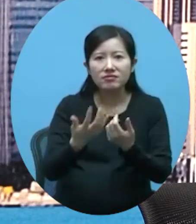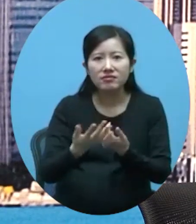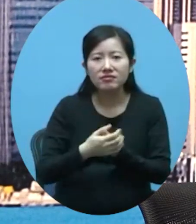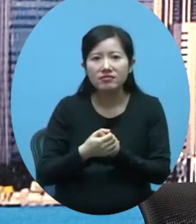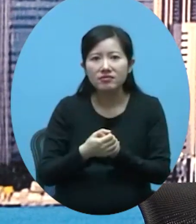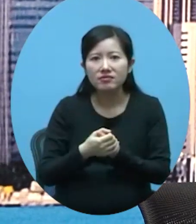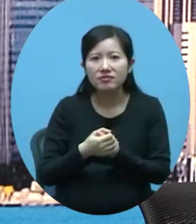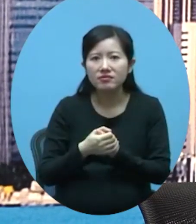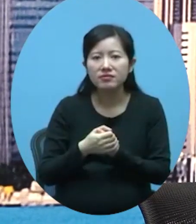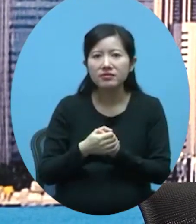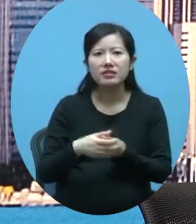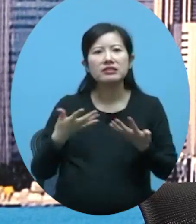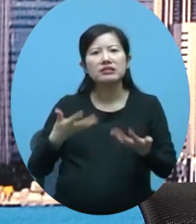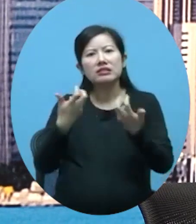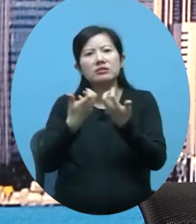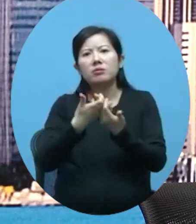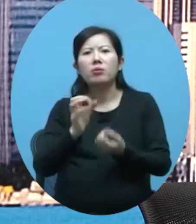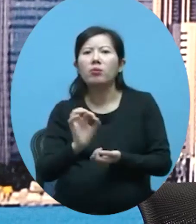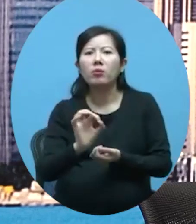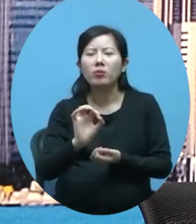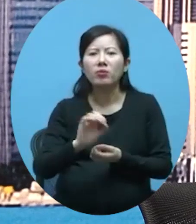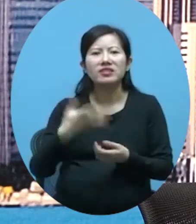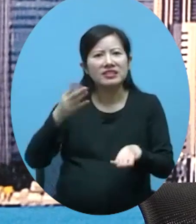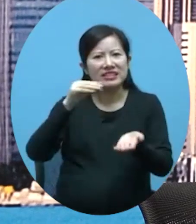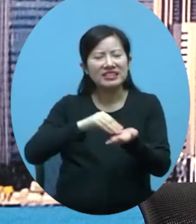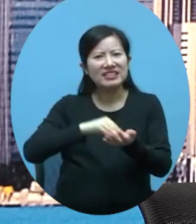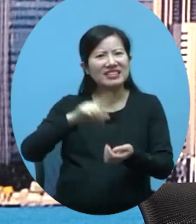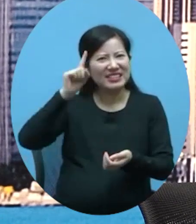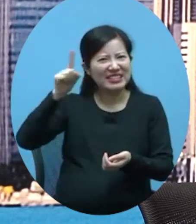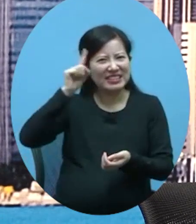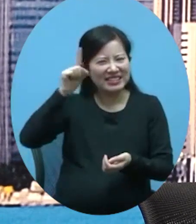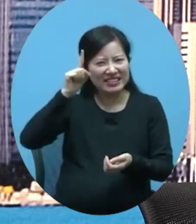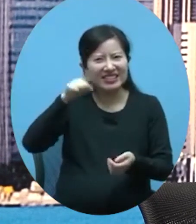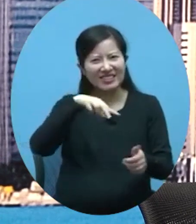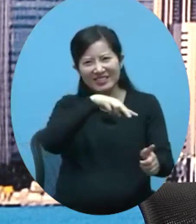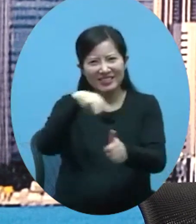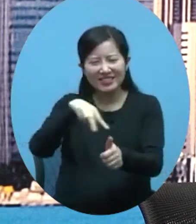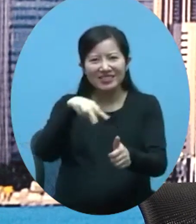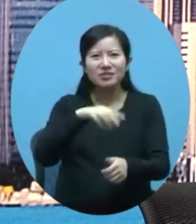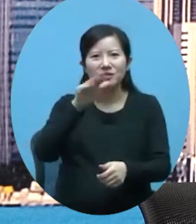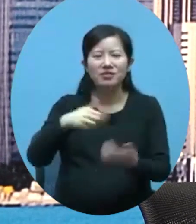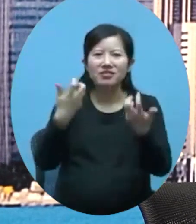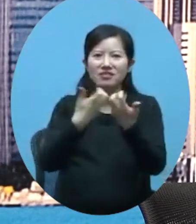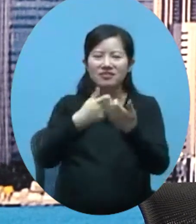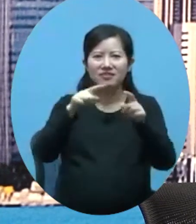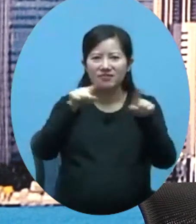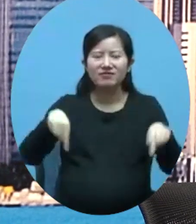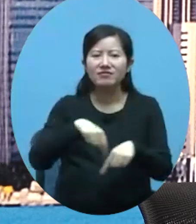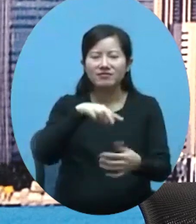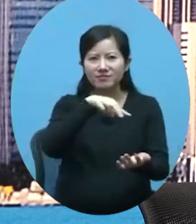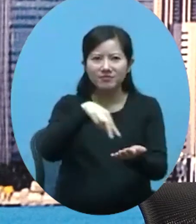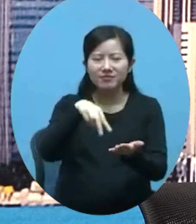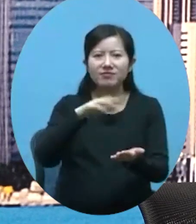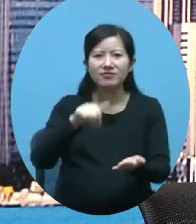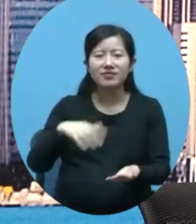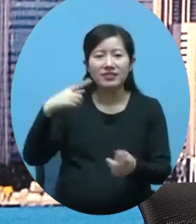暂时我们未有这个数字不过我们一定是每天这样监察住我们知道我们现在每天有多少病人